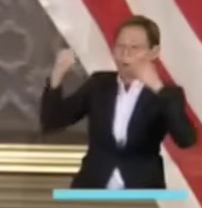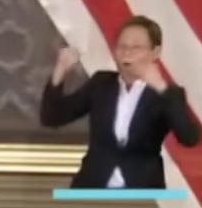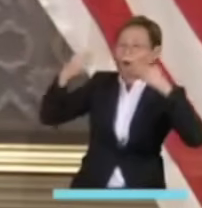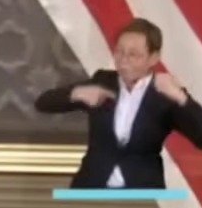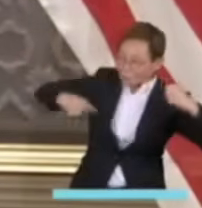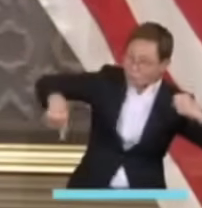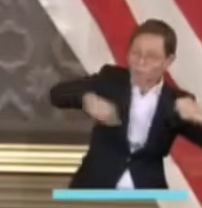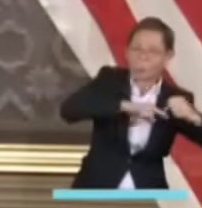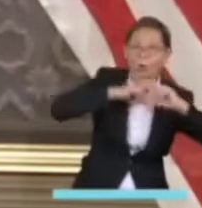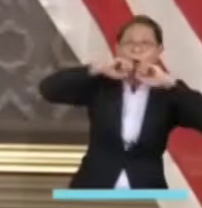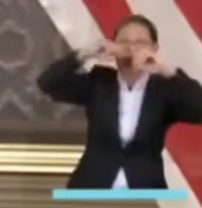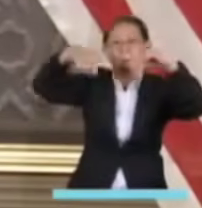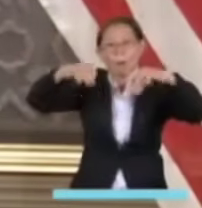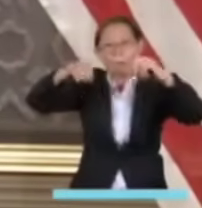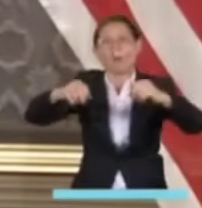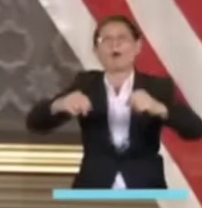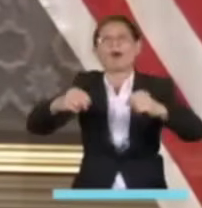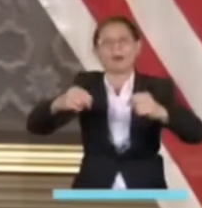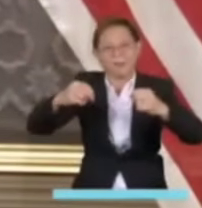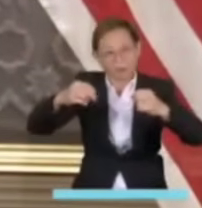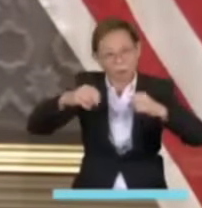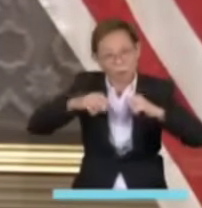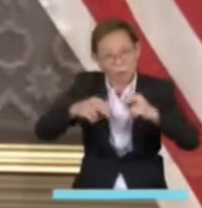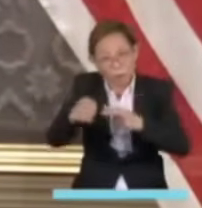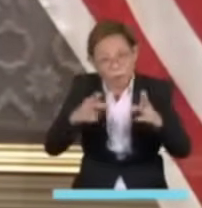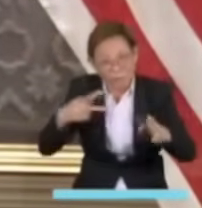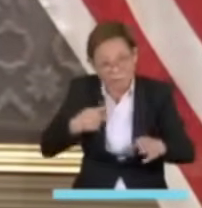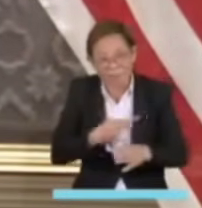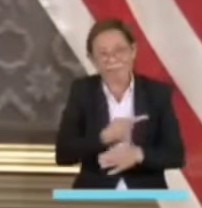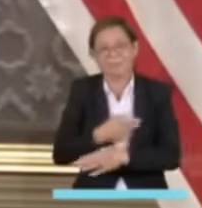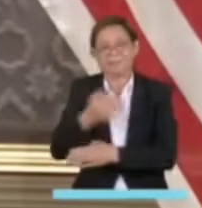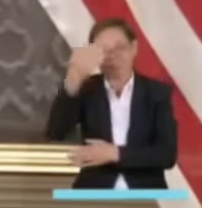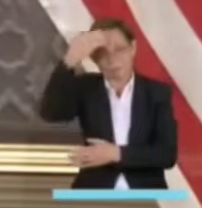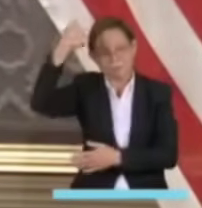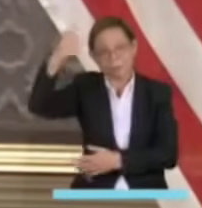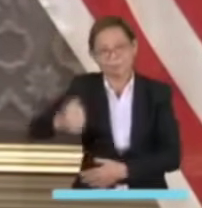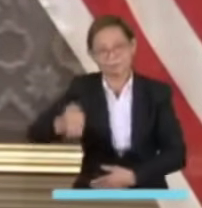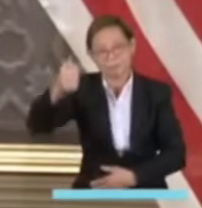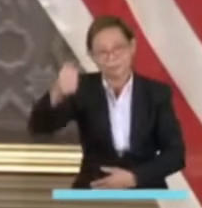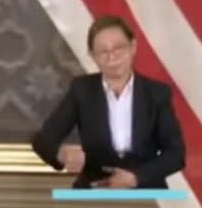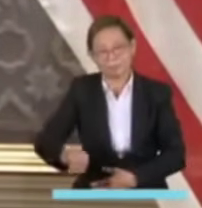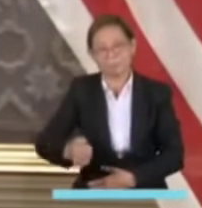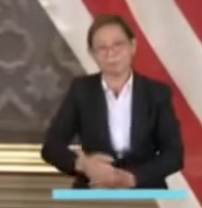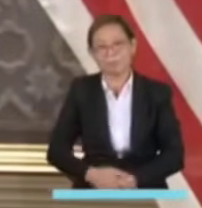merestui usaha kita. Wassalamualaikum warahmatullahi wabarakatuh.